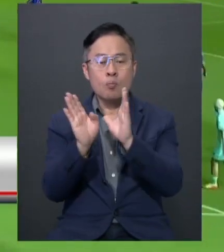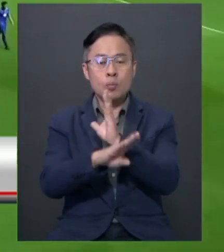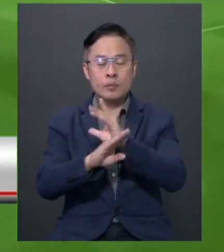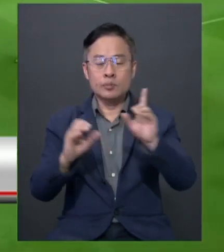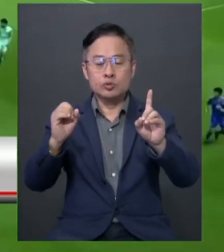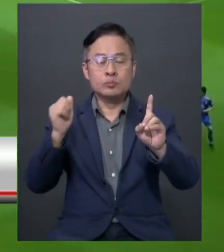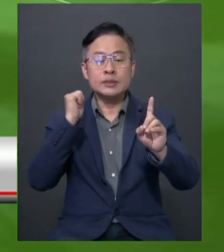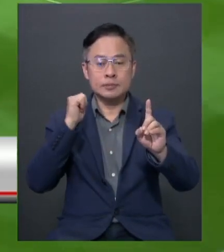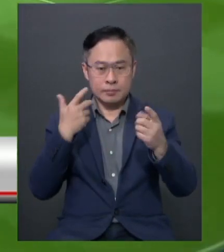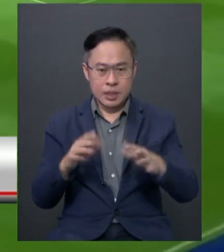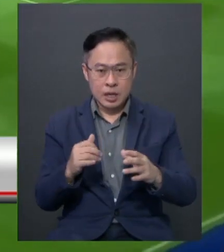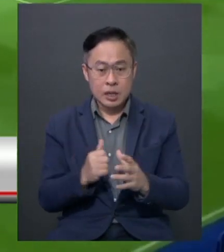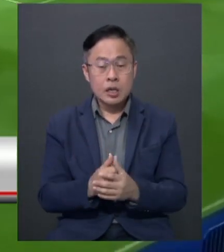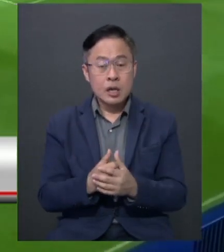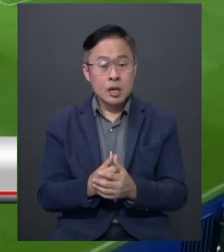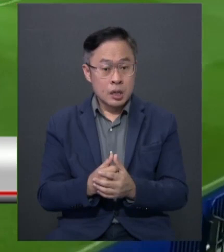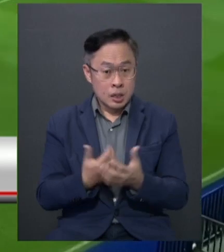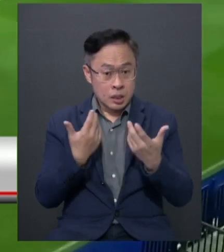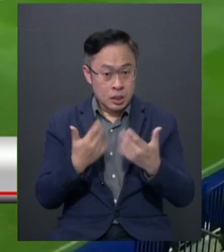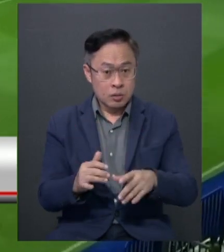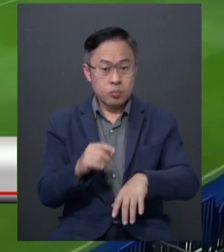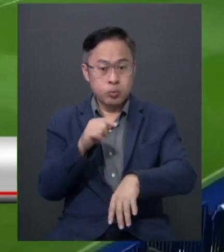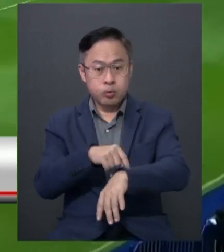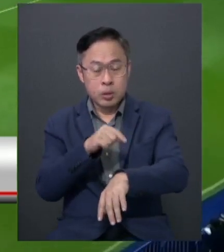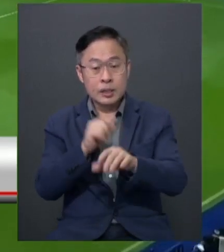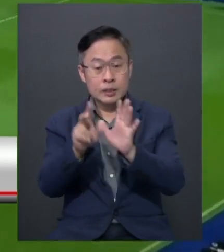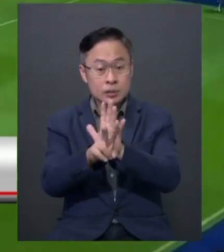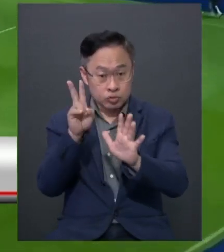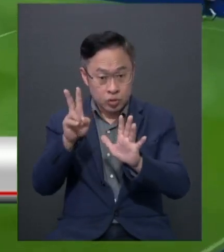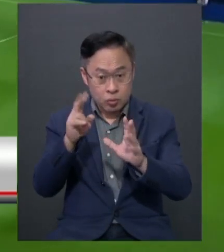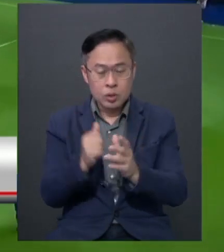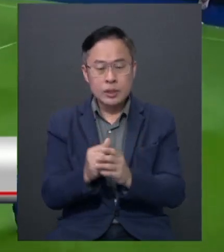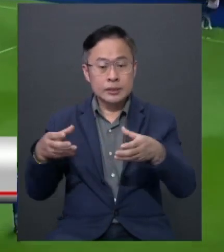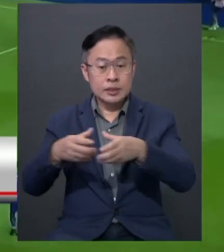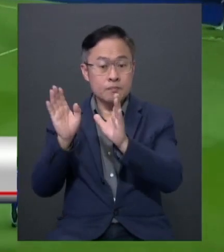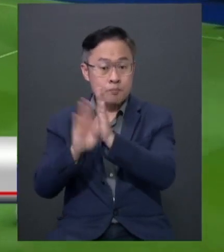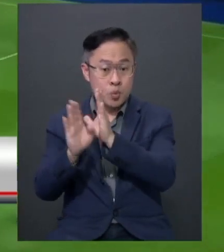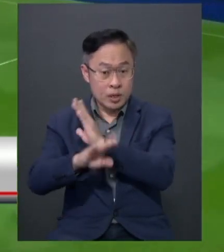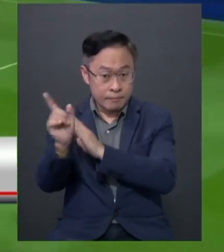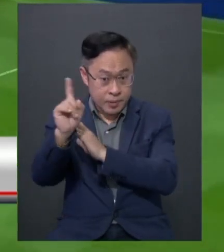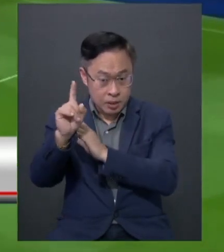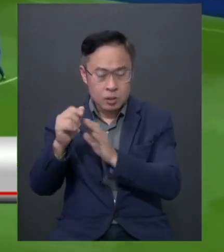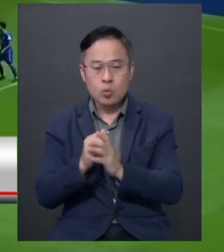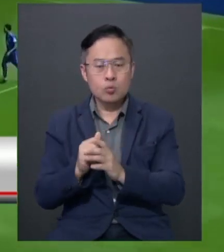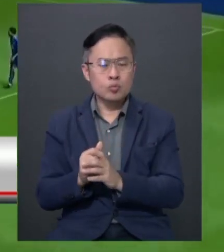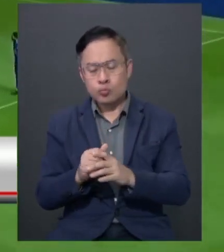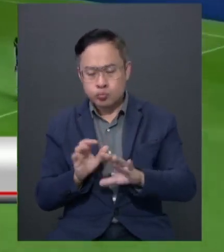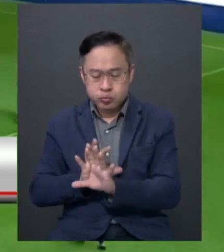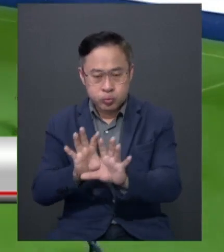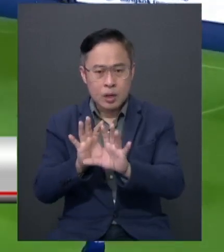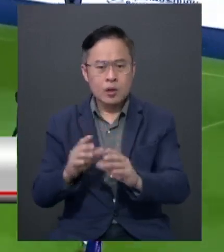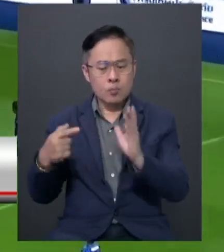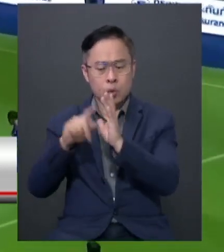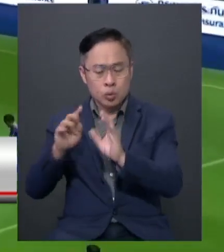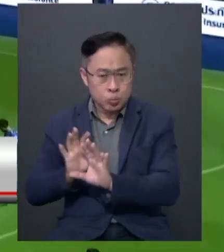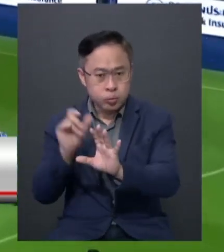โกลาเกาสิทธิ์ยิงแต่ว่าติดเซฟของกิติพงศ์นะครับเริ่มครึ่งหลังมาเนี่ย VG ก็เกือบจะมาตีเส